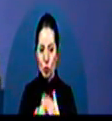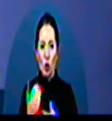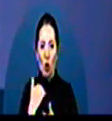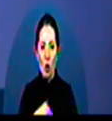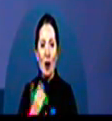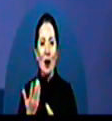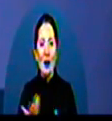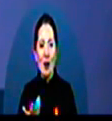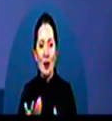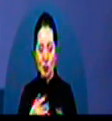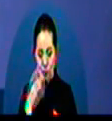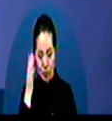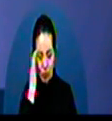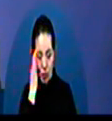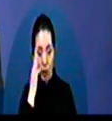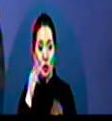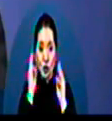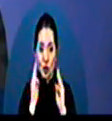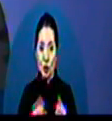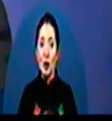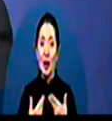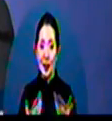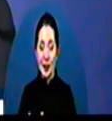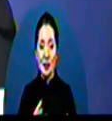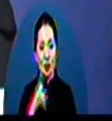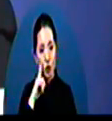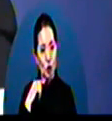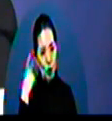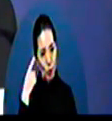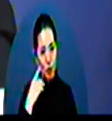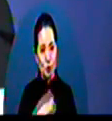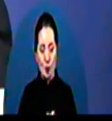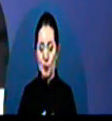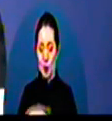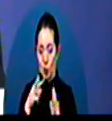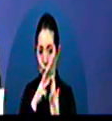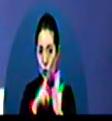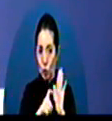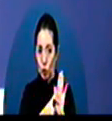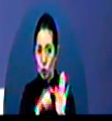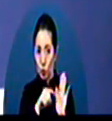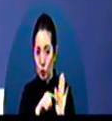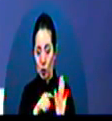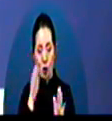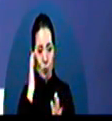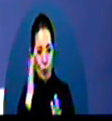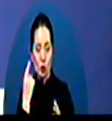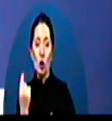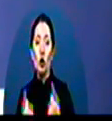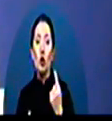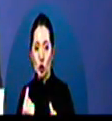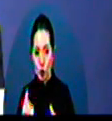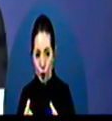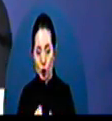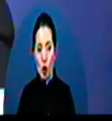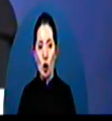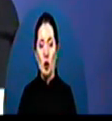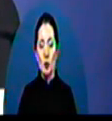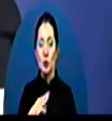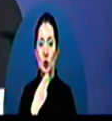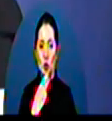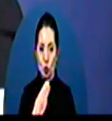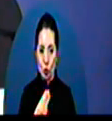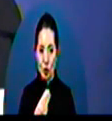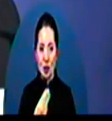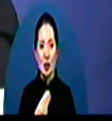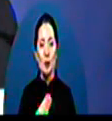гэдгийг тунгааж жагаад шийдвэрээ гаргаасаа гэж бодож байгаа. Бид нар бол мөрийн хөтөлбөрөөрөө бодлогоороо өрсөлдөё. Бид нар шударгаар